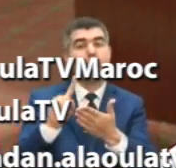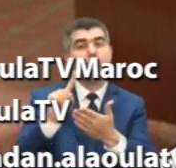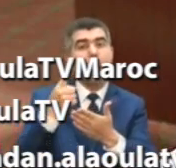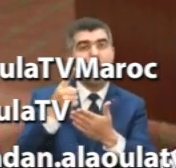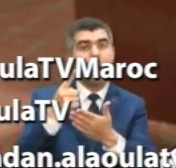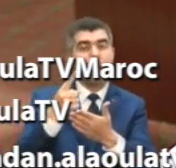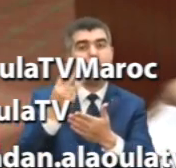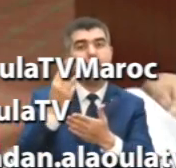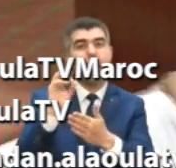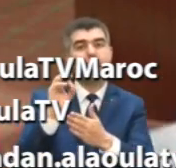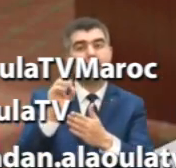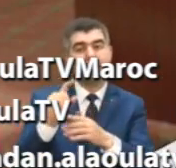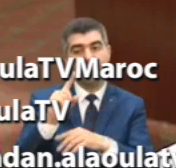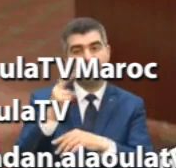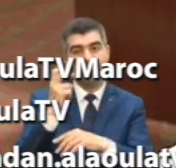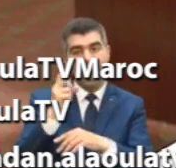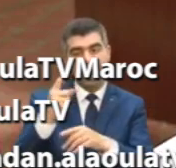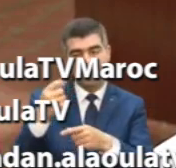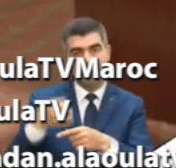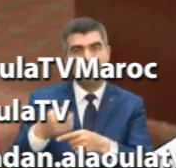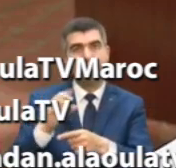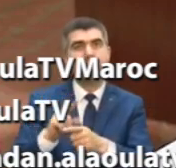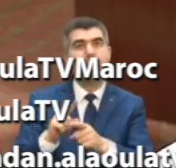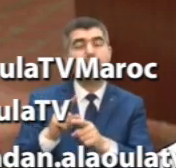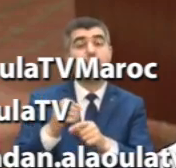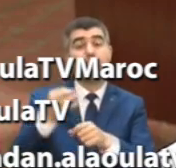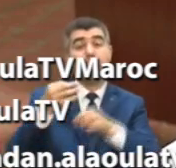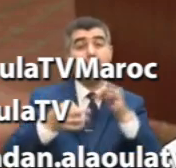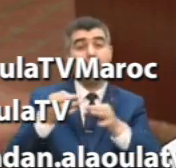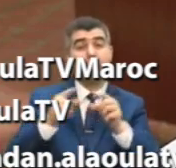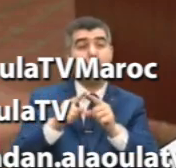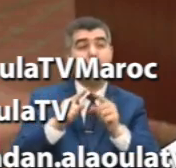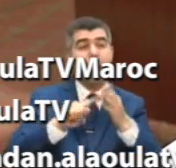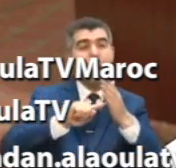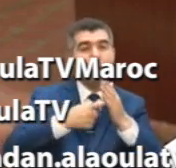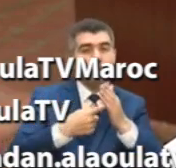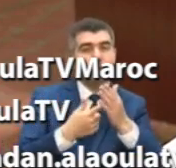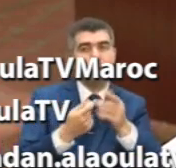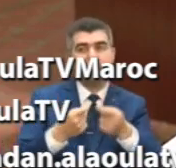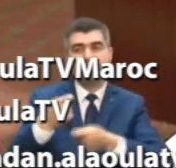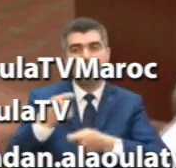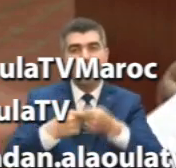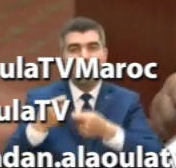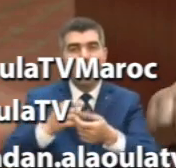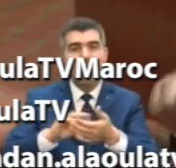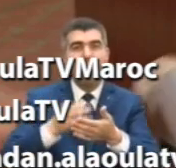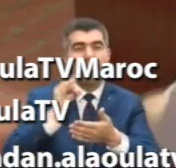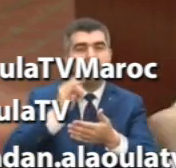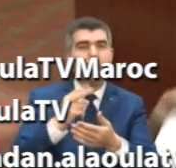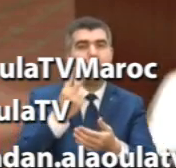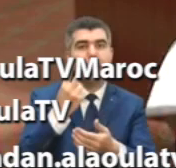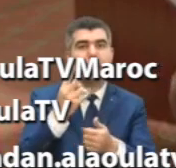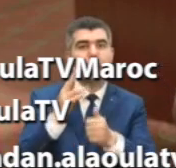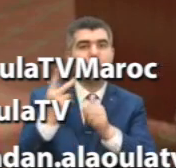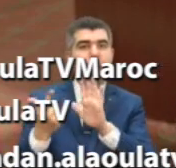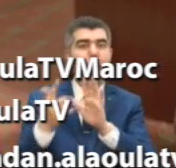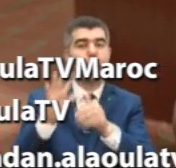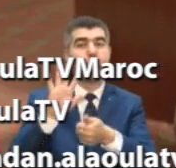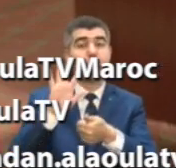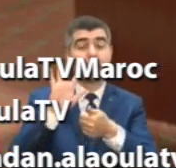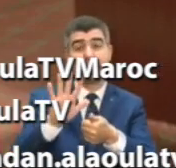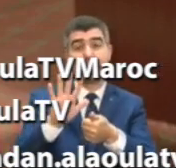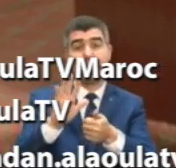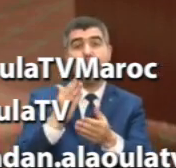من هذا الشهر. المحاكم التجارية تم تنفيذ 62 ملفا من مجموع